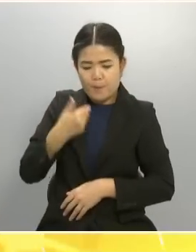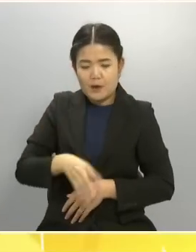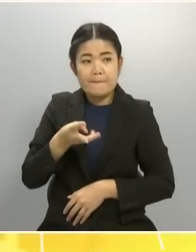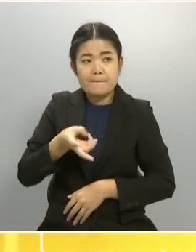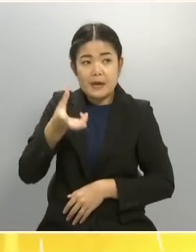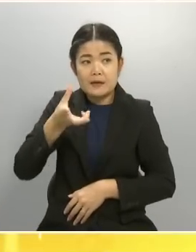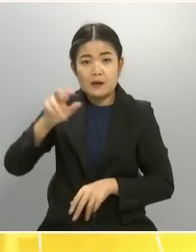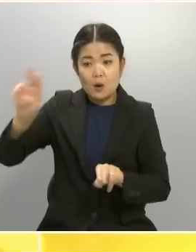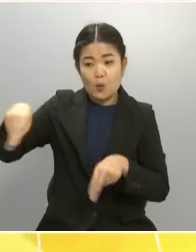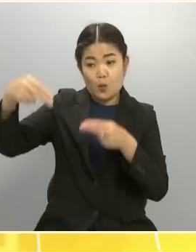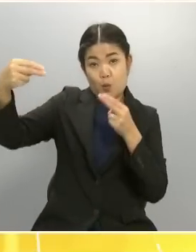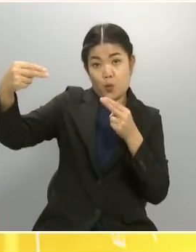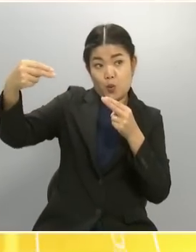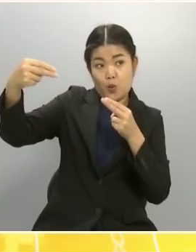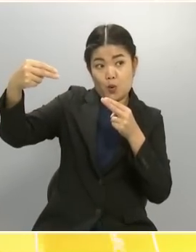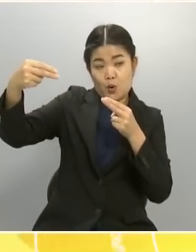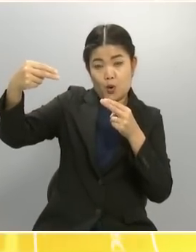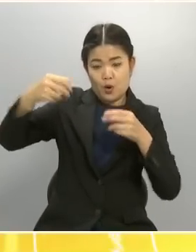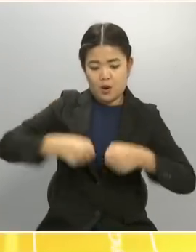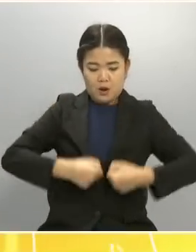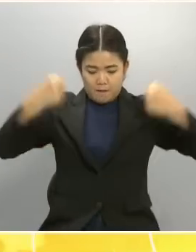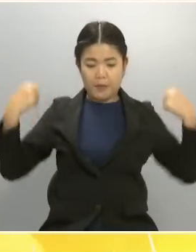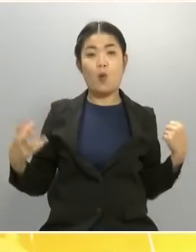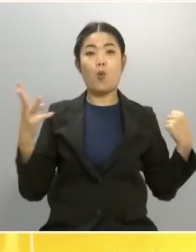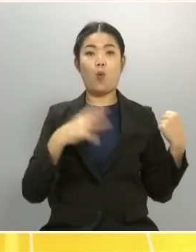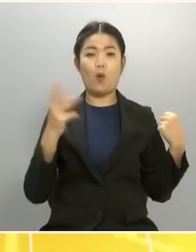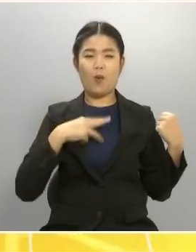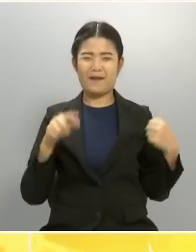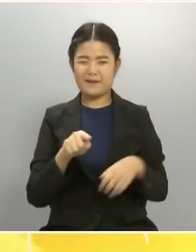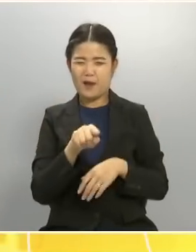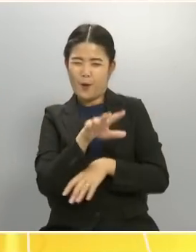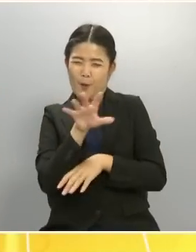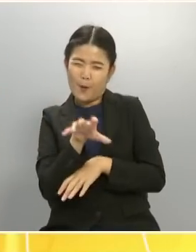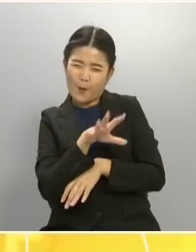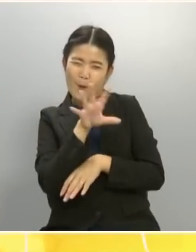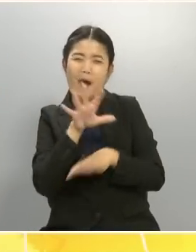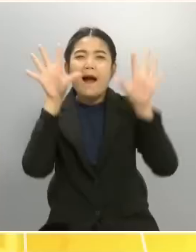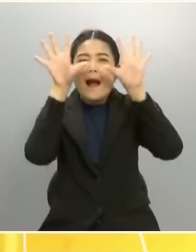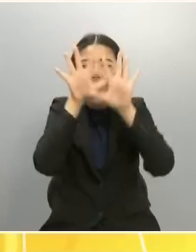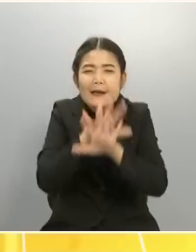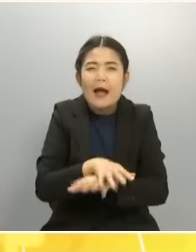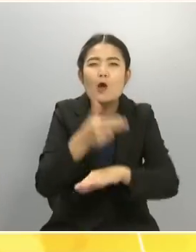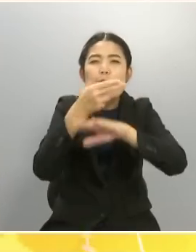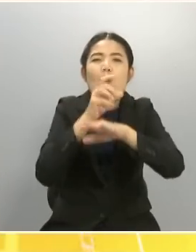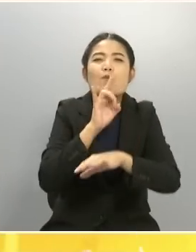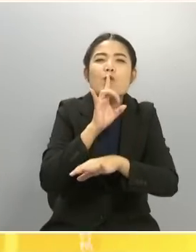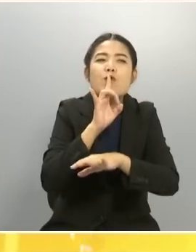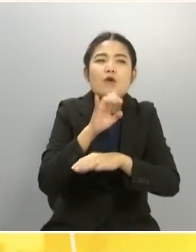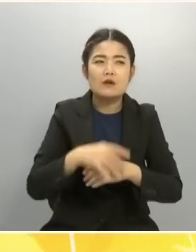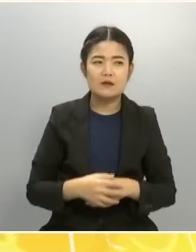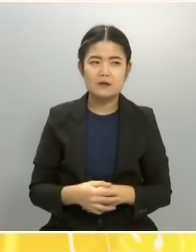วีดีโอคอลัมน์Messengerมาเลยเปิดมาภาพหลังอาจารย์มาเลยคลิปโป๊อะไรที่เราเห็นนั่นแหละขับแล้วยังไง